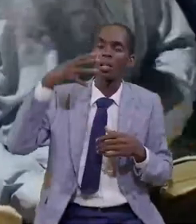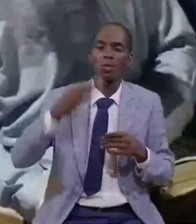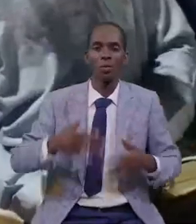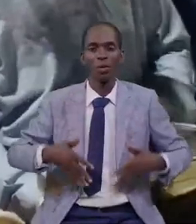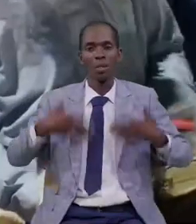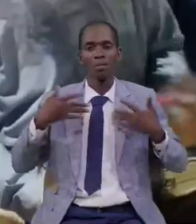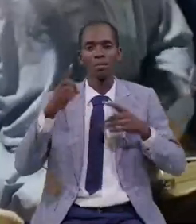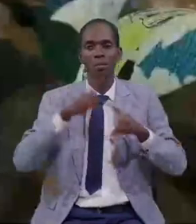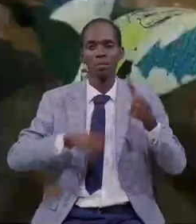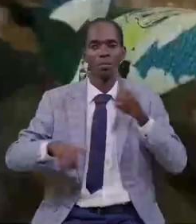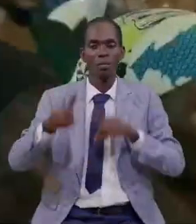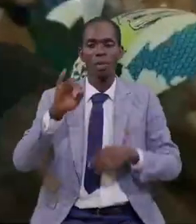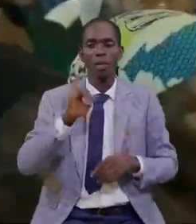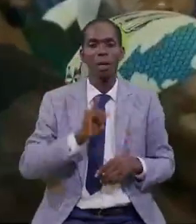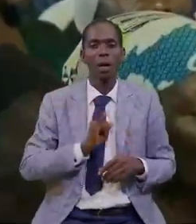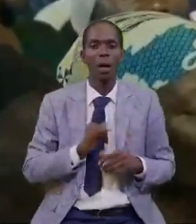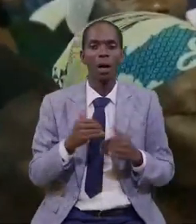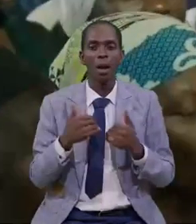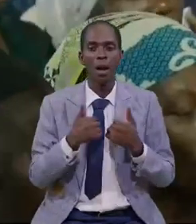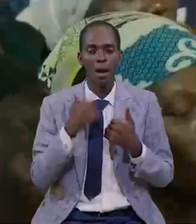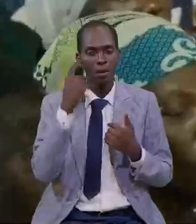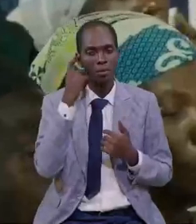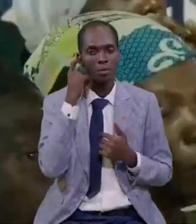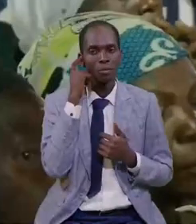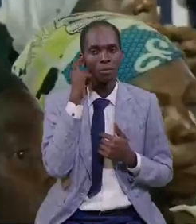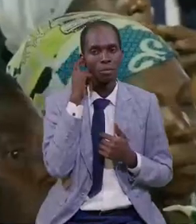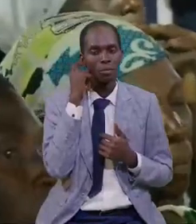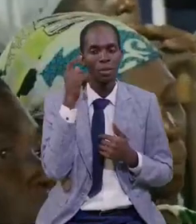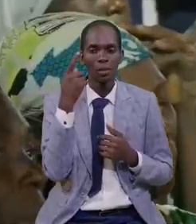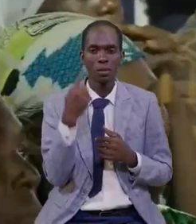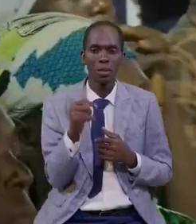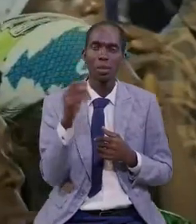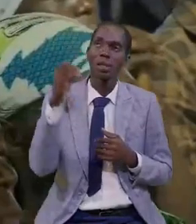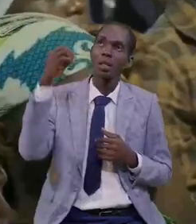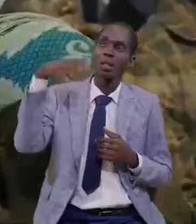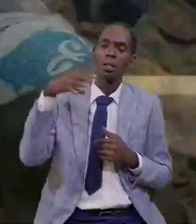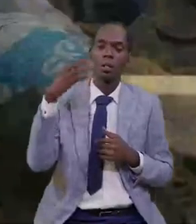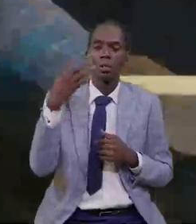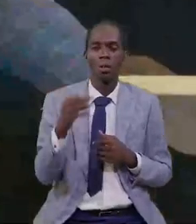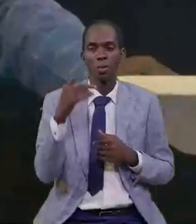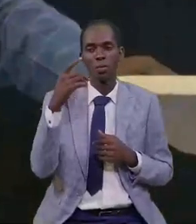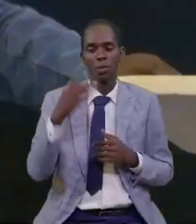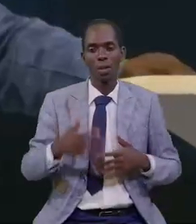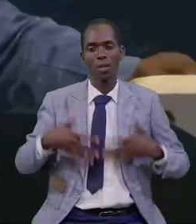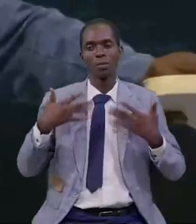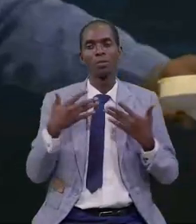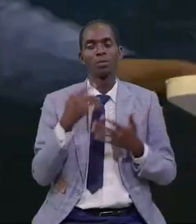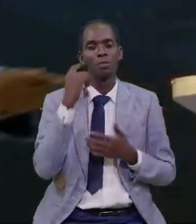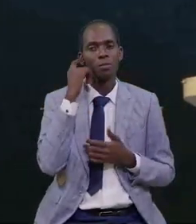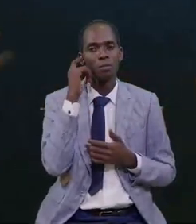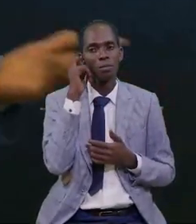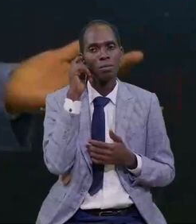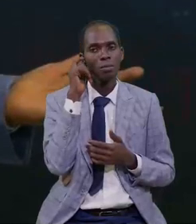gère tout le monde gère la lumière de la vie